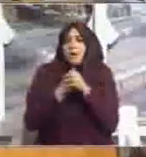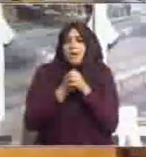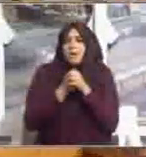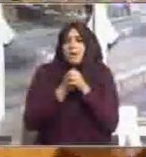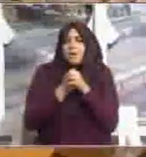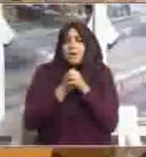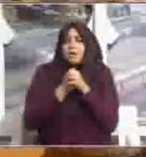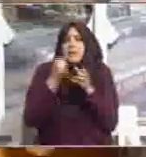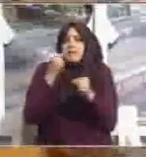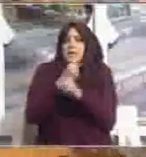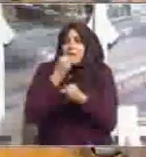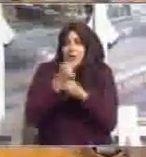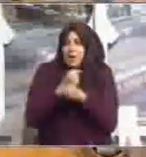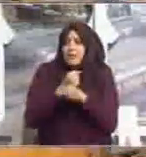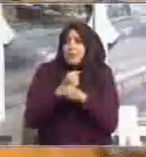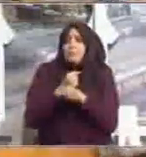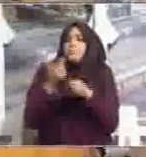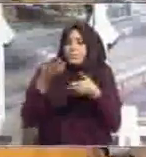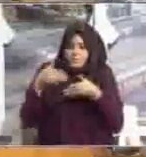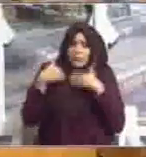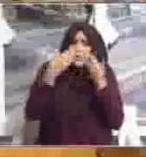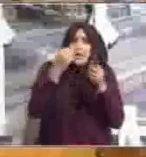فيه الناس فيه عمل نديروا عمل،